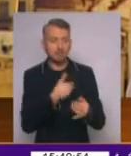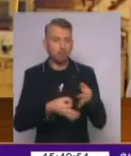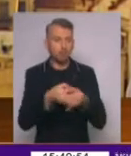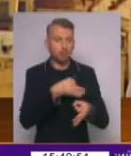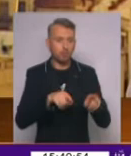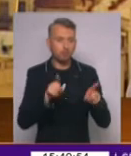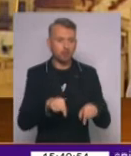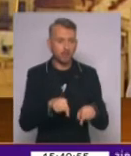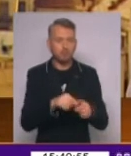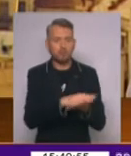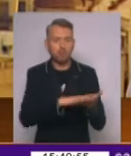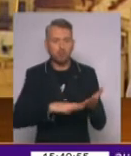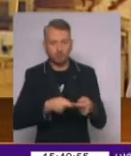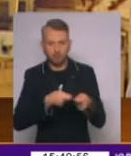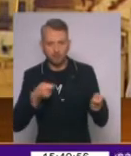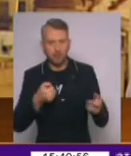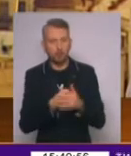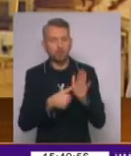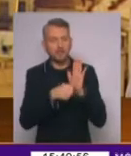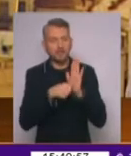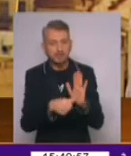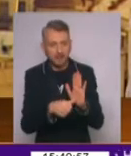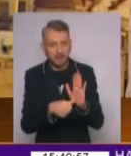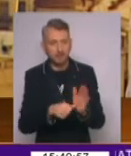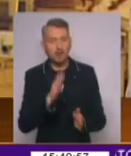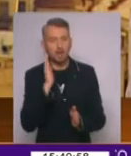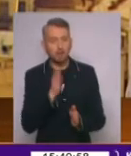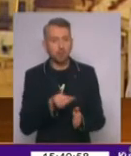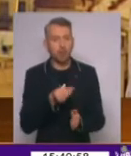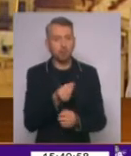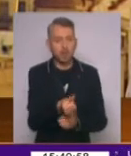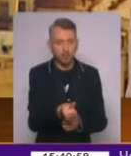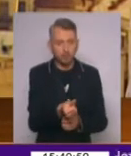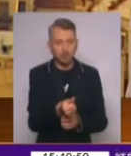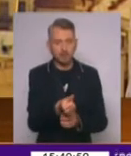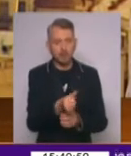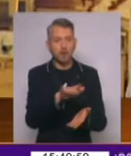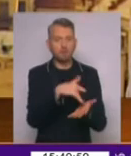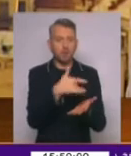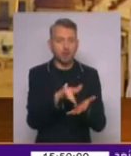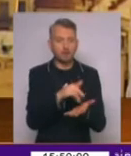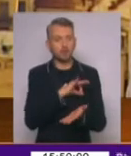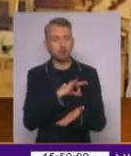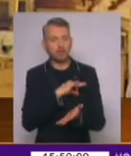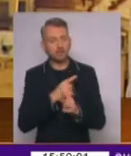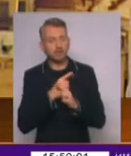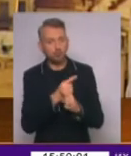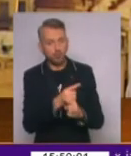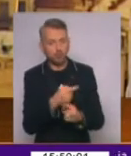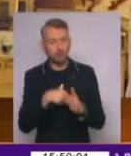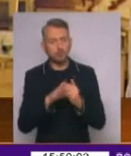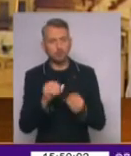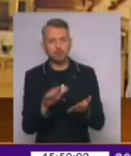навіть подовження цього терміну до 6 місяців, буде оплачуватись бухгалтерський і юридичний супровід. Так, тобто